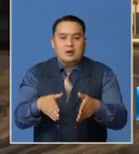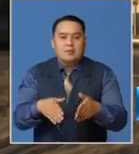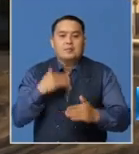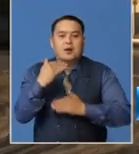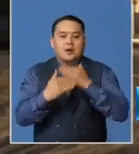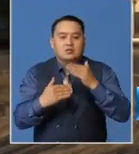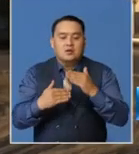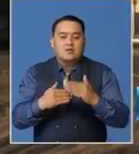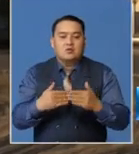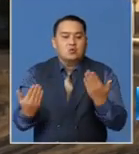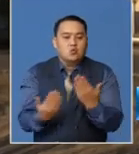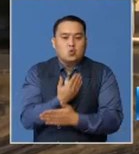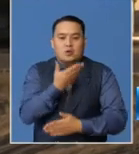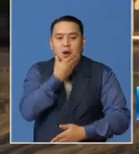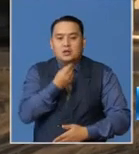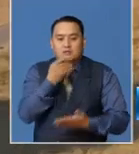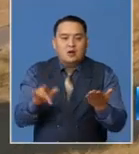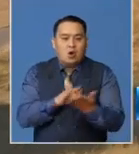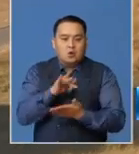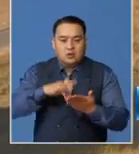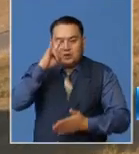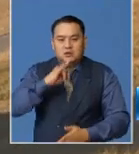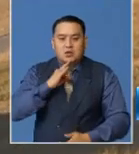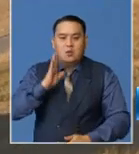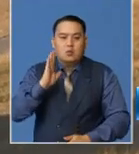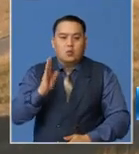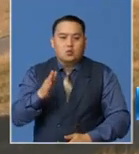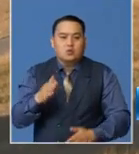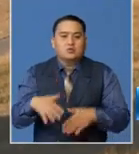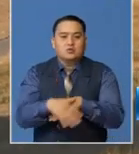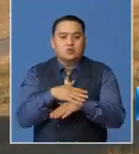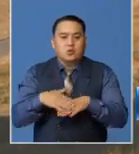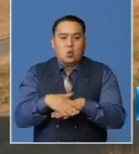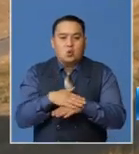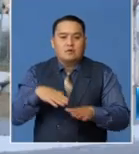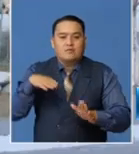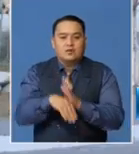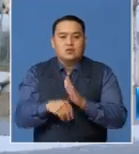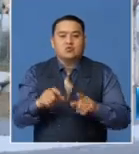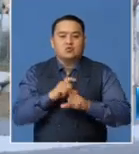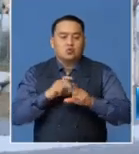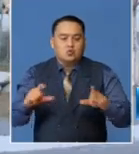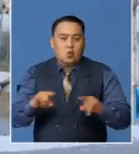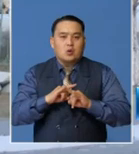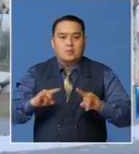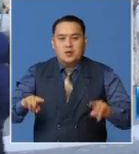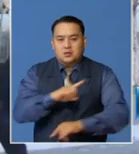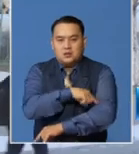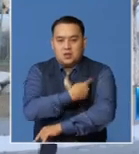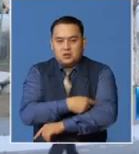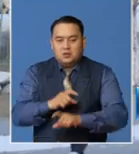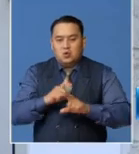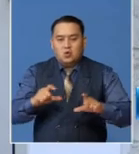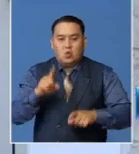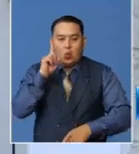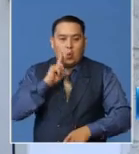станет одним из самых современных и красивых городов страны в инфраструктуру населенного пункта уже вошли школы дошкольные медицинские учреждения